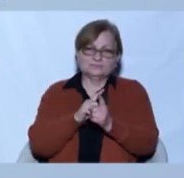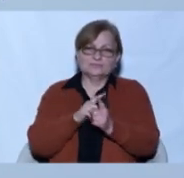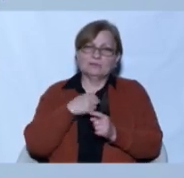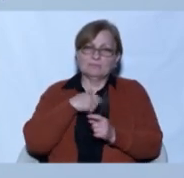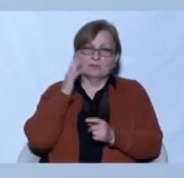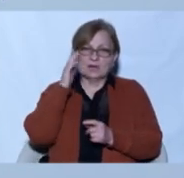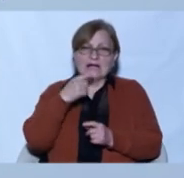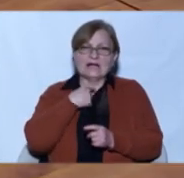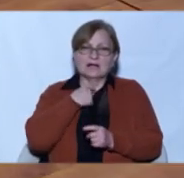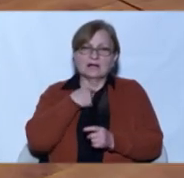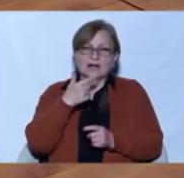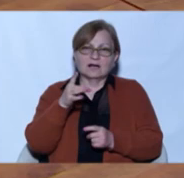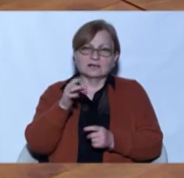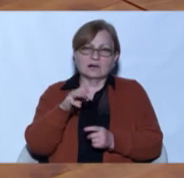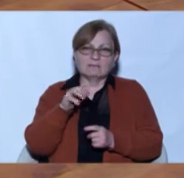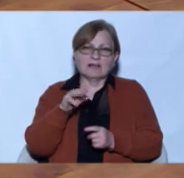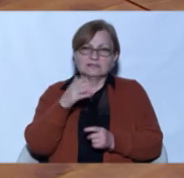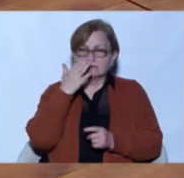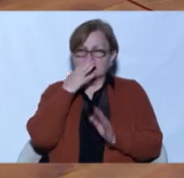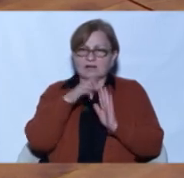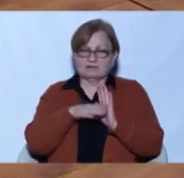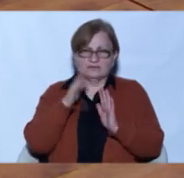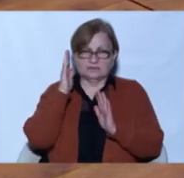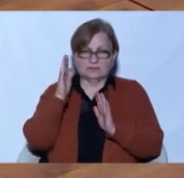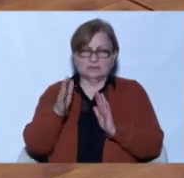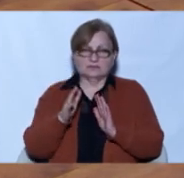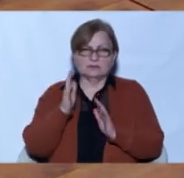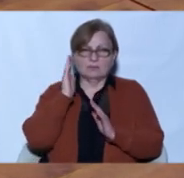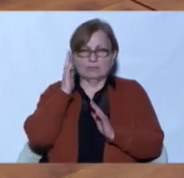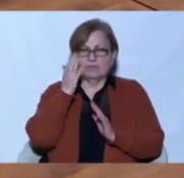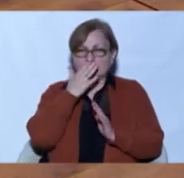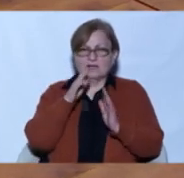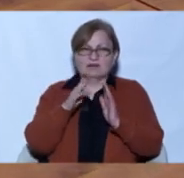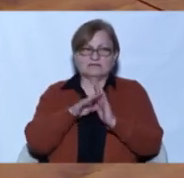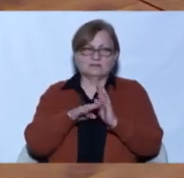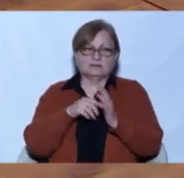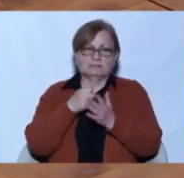გაკვეთილს ჩავატარებ. დროებით მომავალ გაკვეთილამდე.